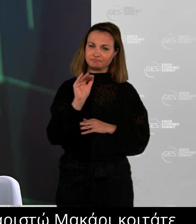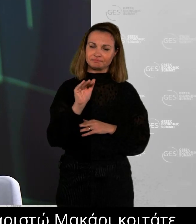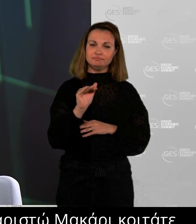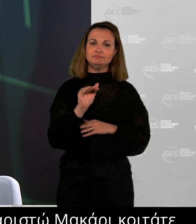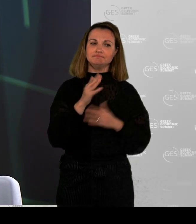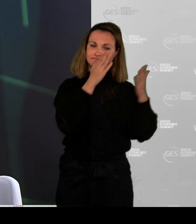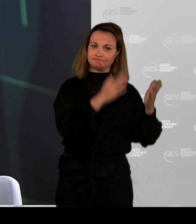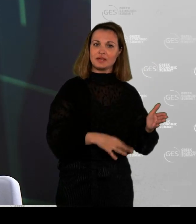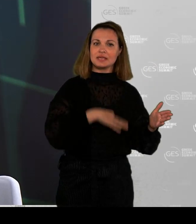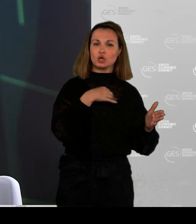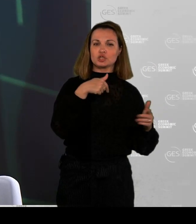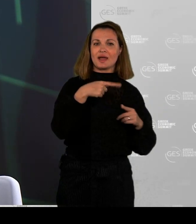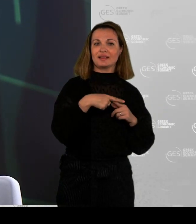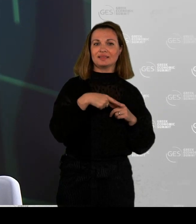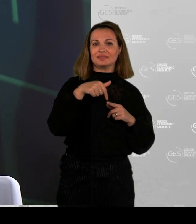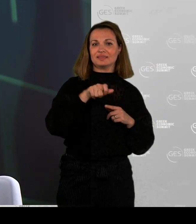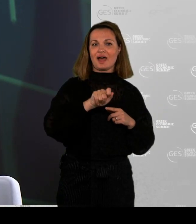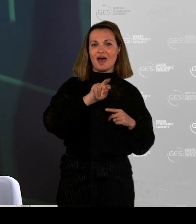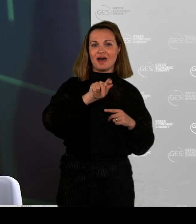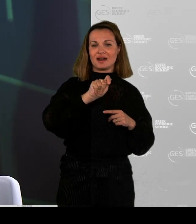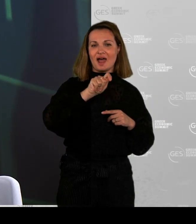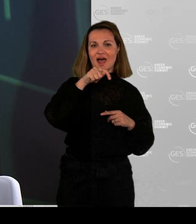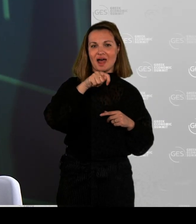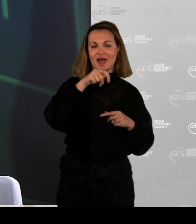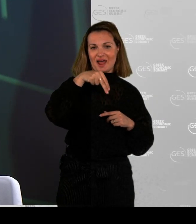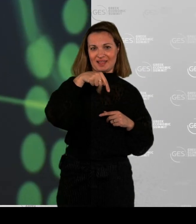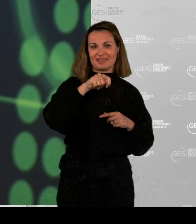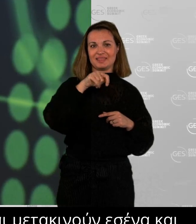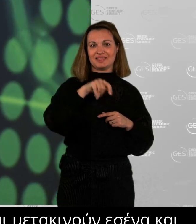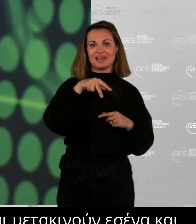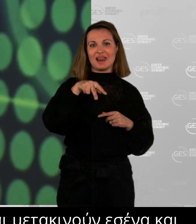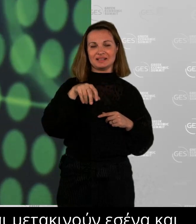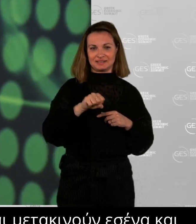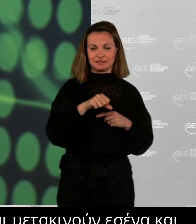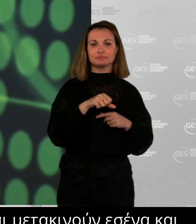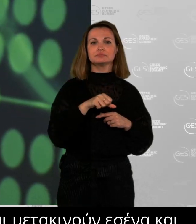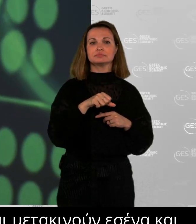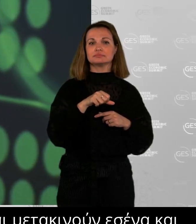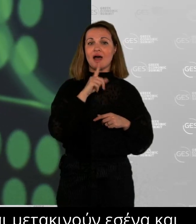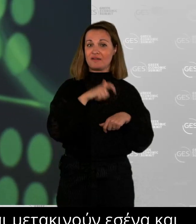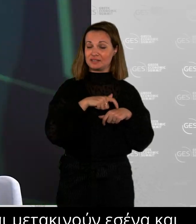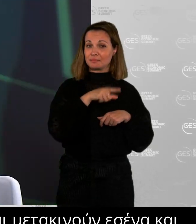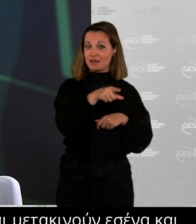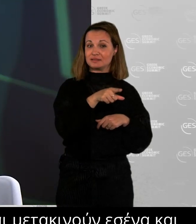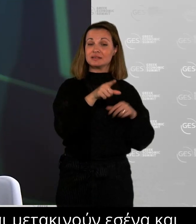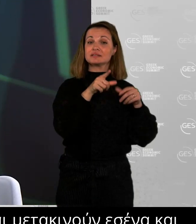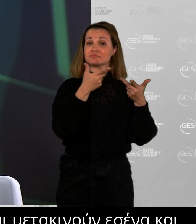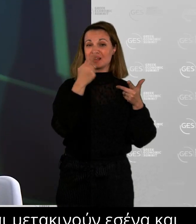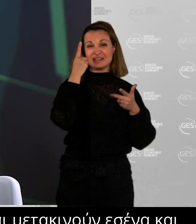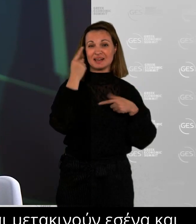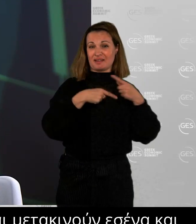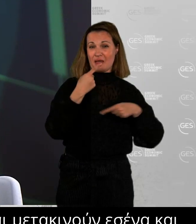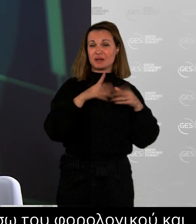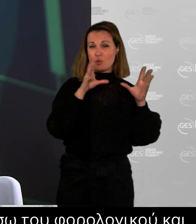γίνεται. Πώς η πολιτεία, με το άλλο σας καπέλο, μέσω του φορολογικού και του νομικού ρυθμιστικού πλαισίου, αλλά